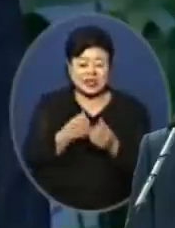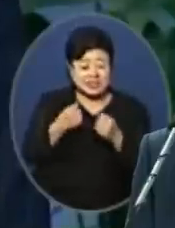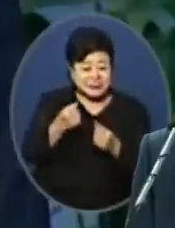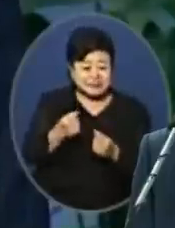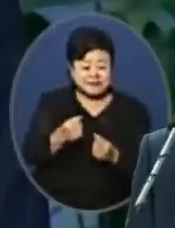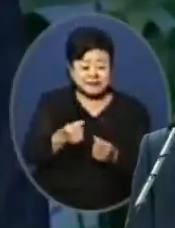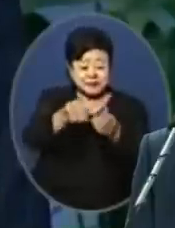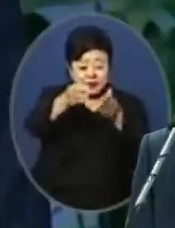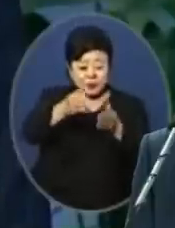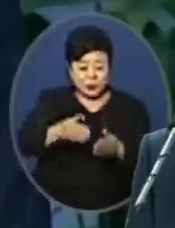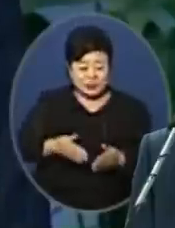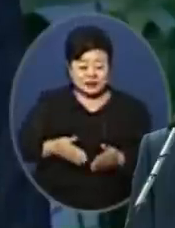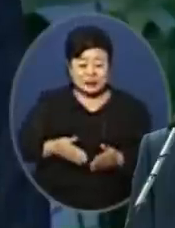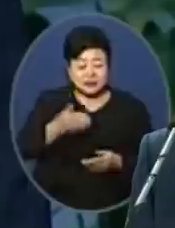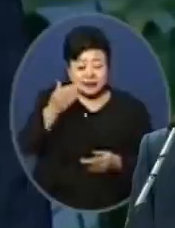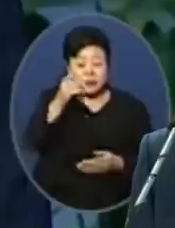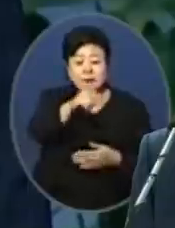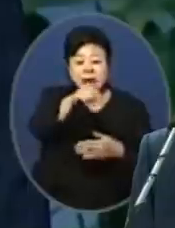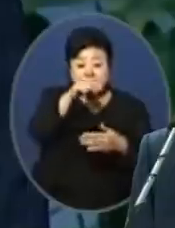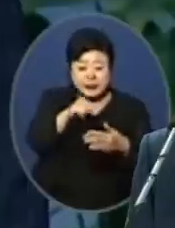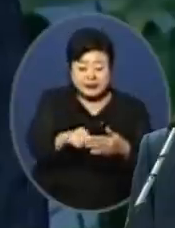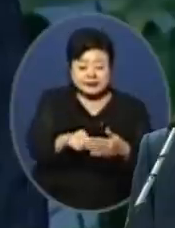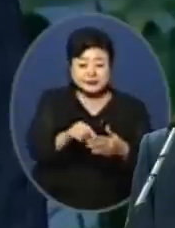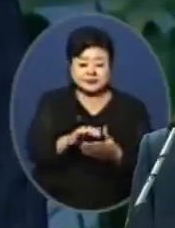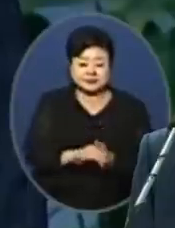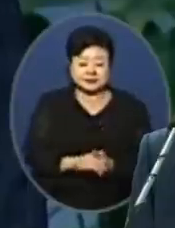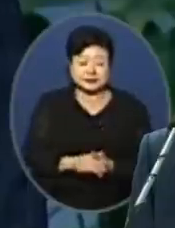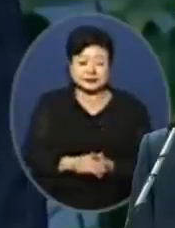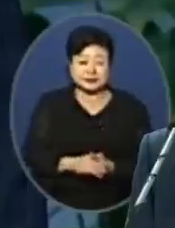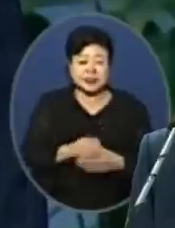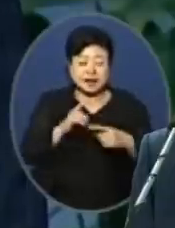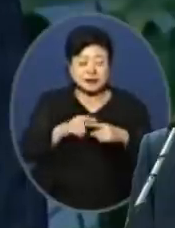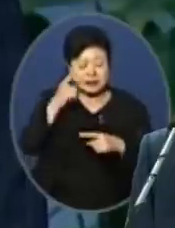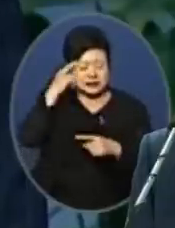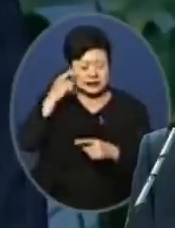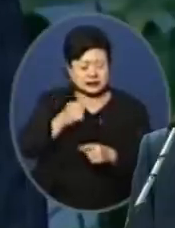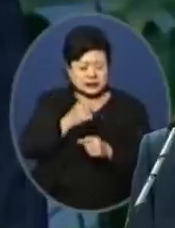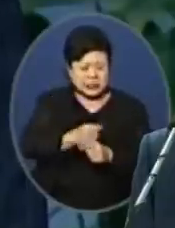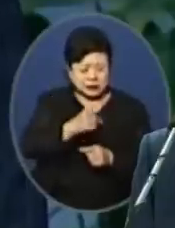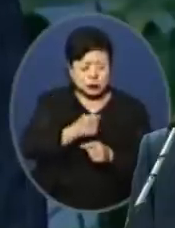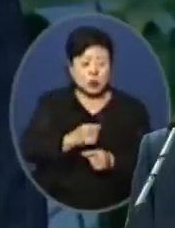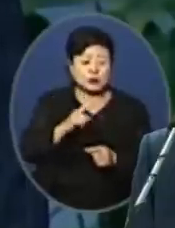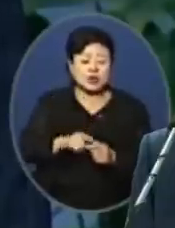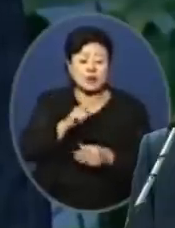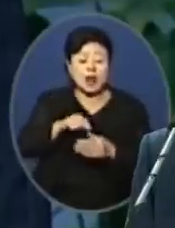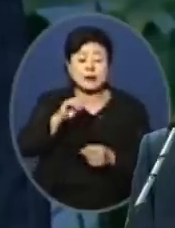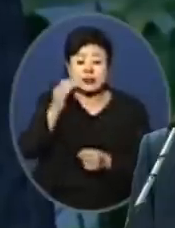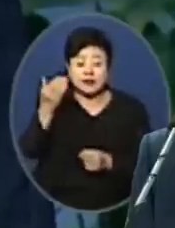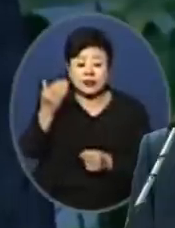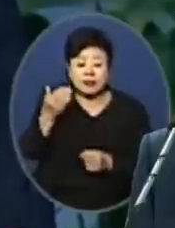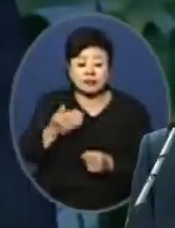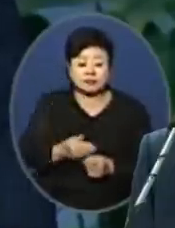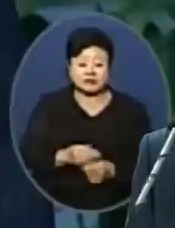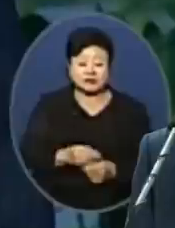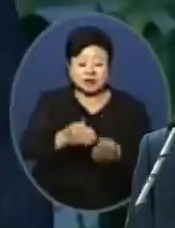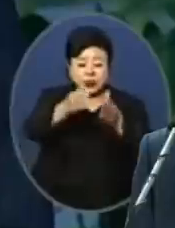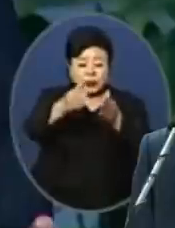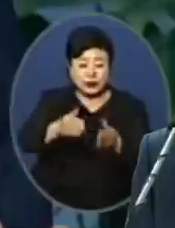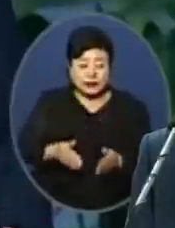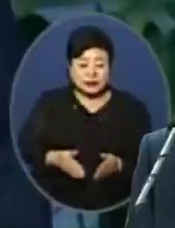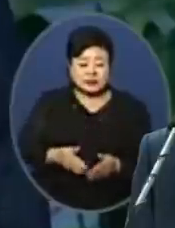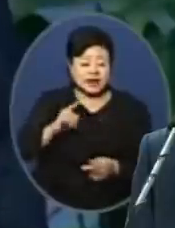힘을 통해서 여러분 마음이 긍정적이고 적극적이고 창조적인 마음이 되어야 되고 그것을